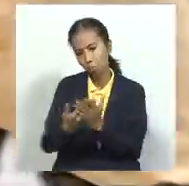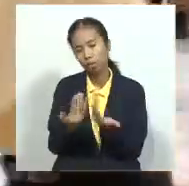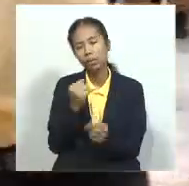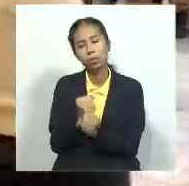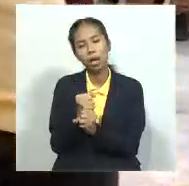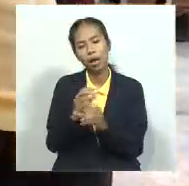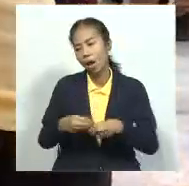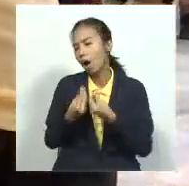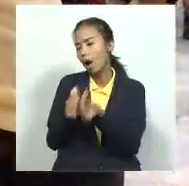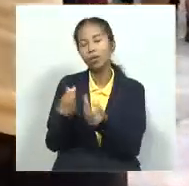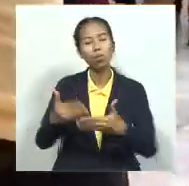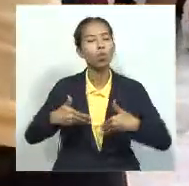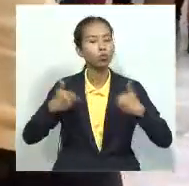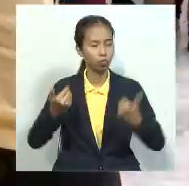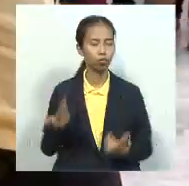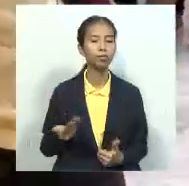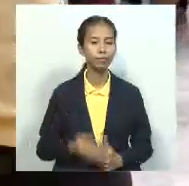ให้ทุกคนมีความสุขครับ